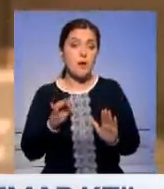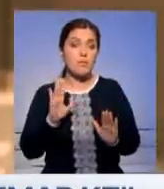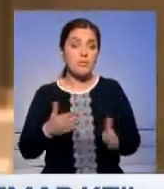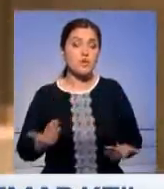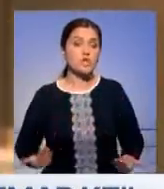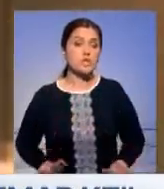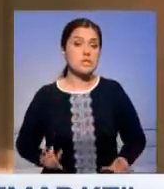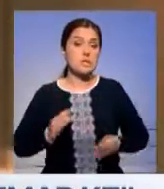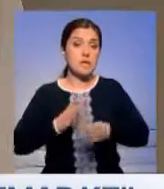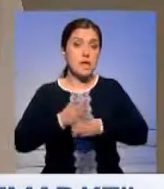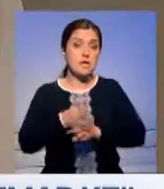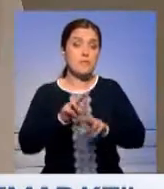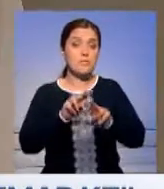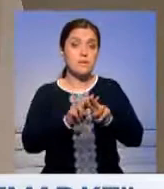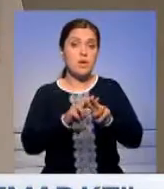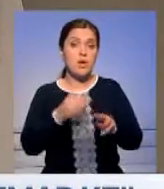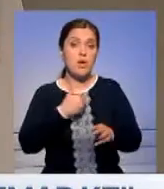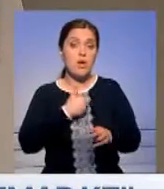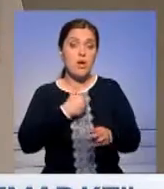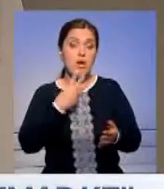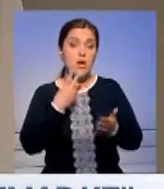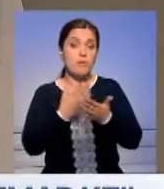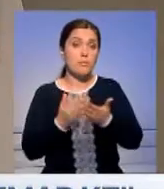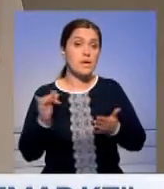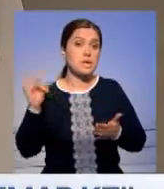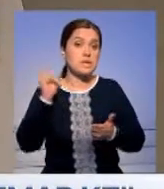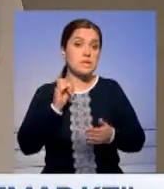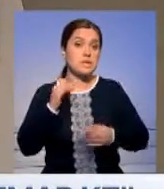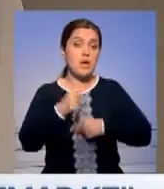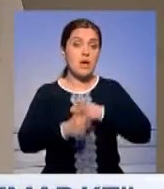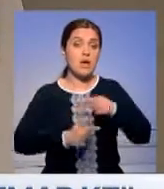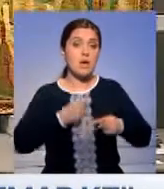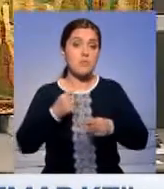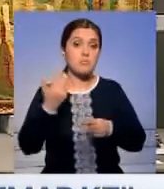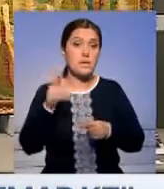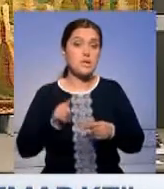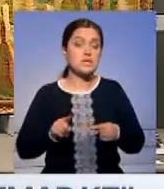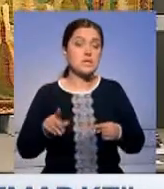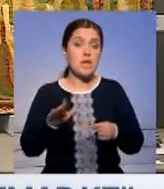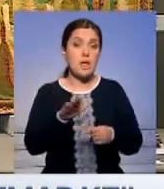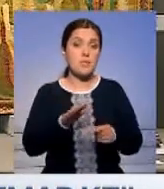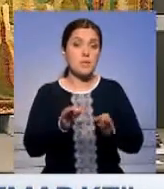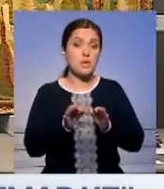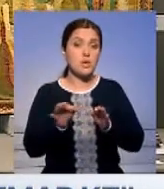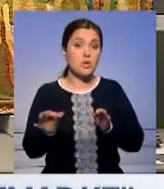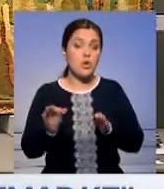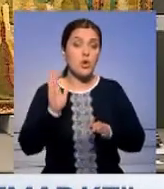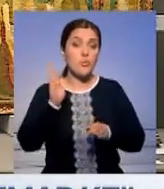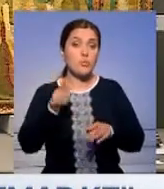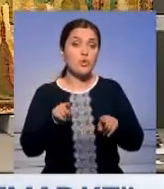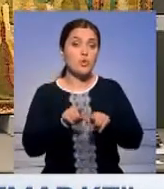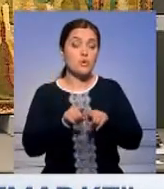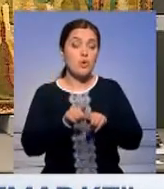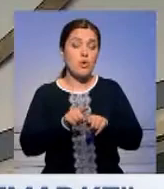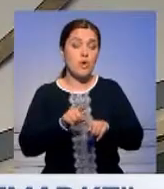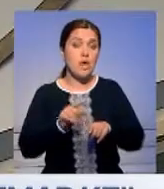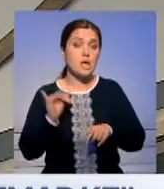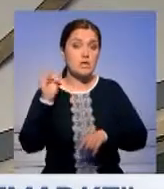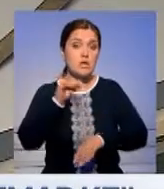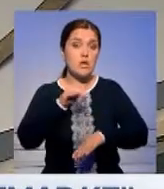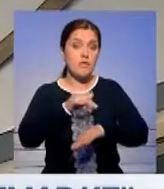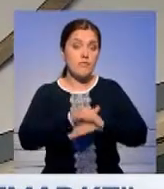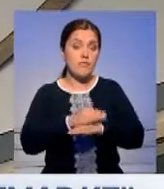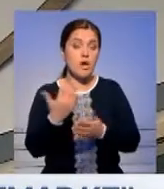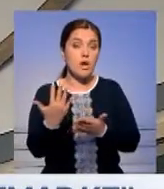и гостям столицы хотят представить историческое наследие западных регионов страны. Будут там и артефакты, найденные в